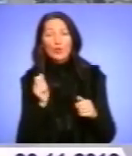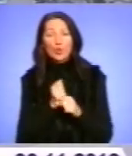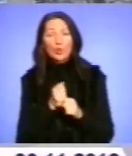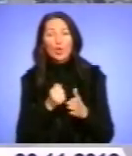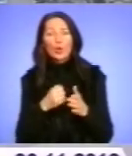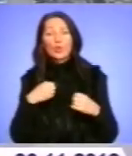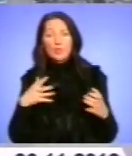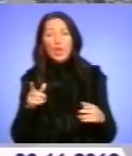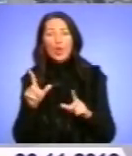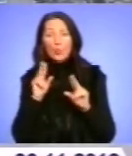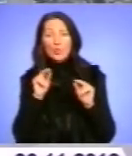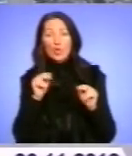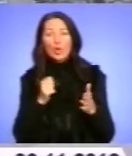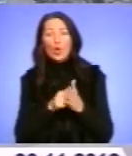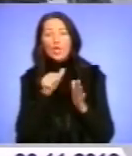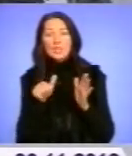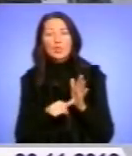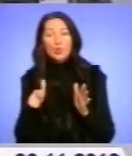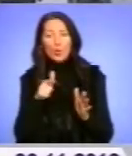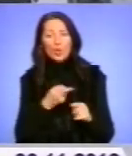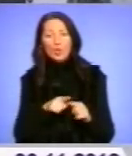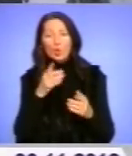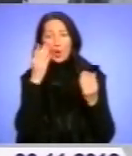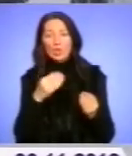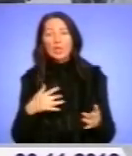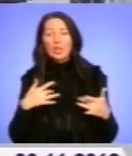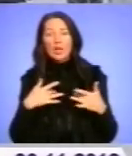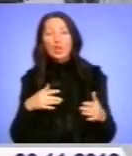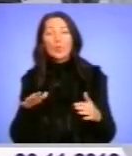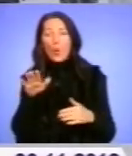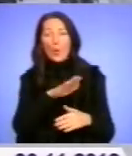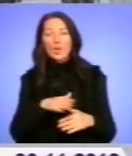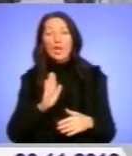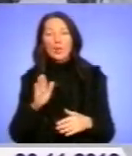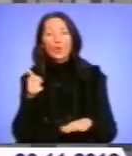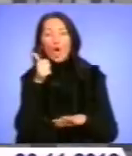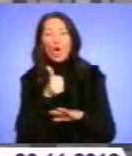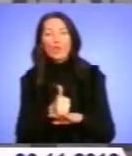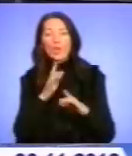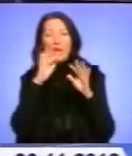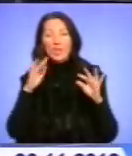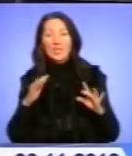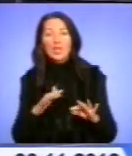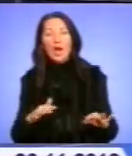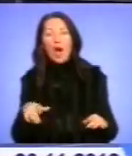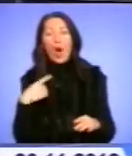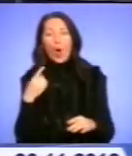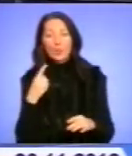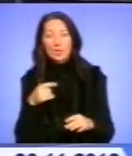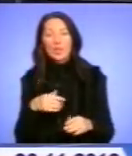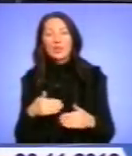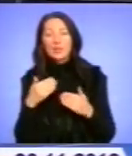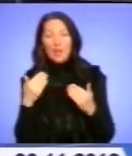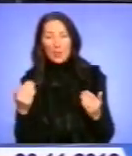до 16 грудня. Цього ж дня на театральному майдані постане головна ялинка області. Найбільше